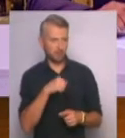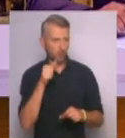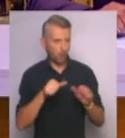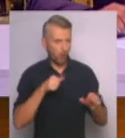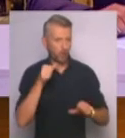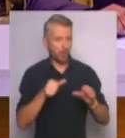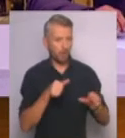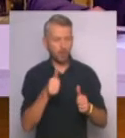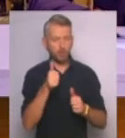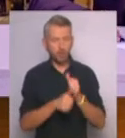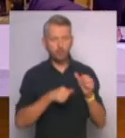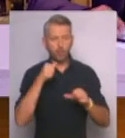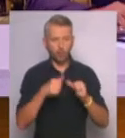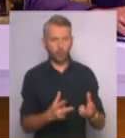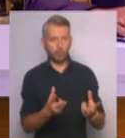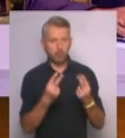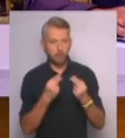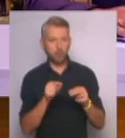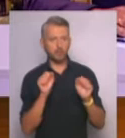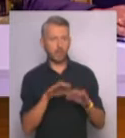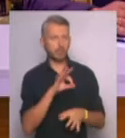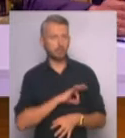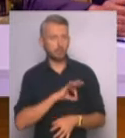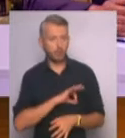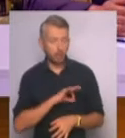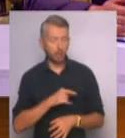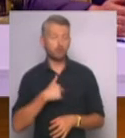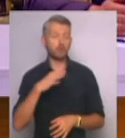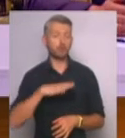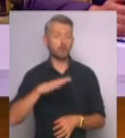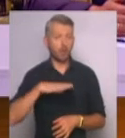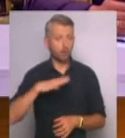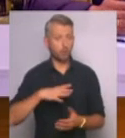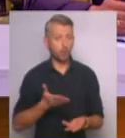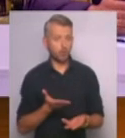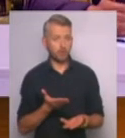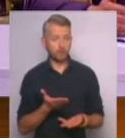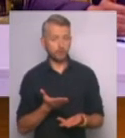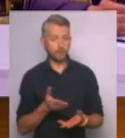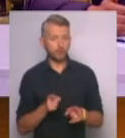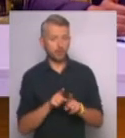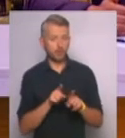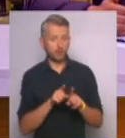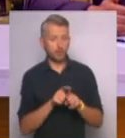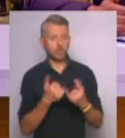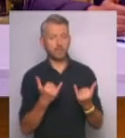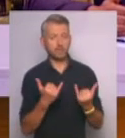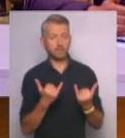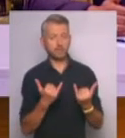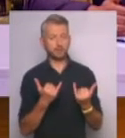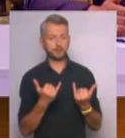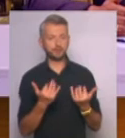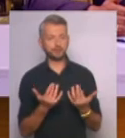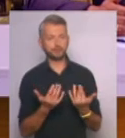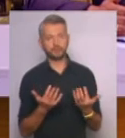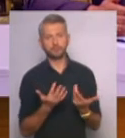нам кожного року обіцяють його здати в експлуатацію. Ми чекаємо такого зараз,